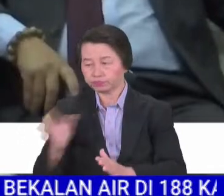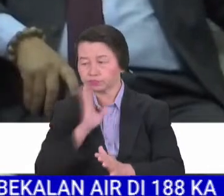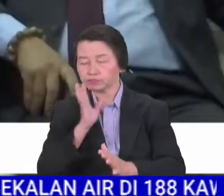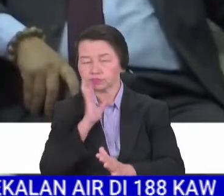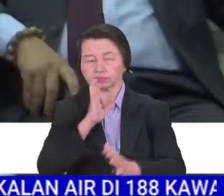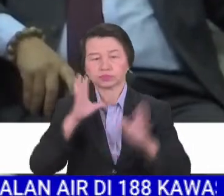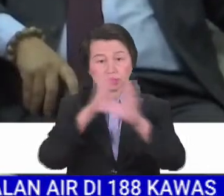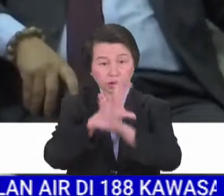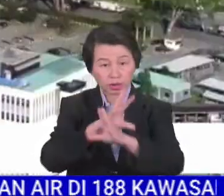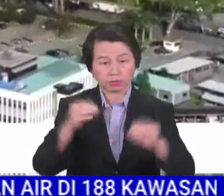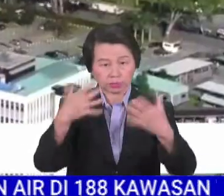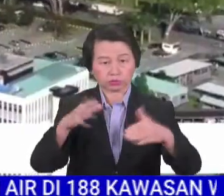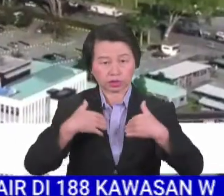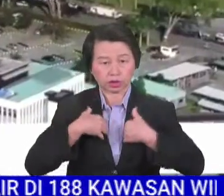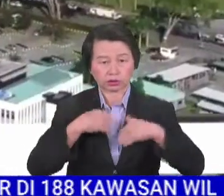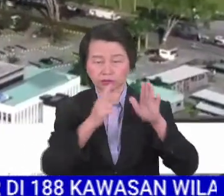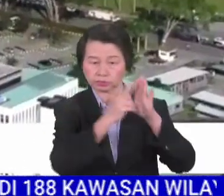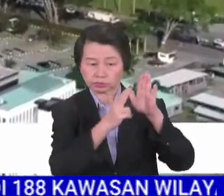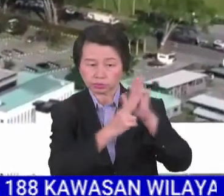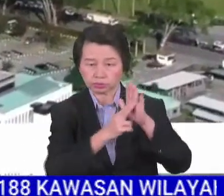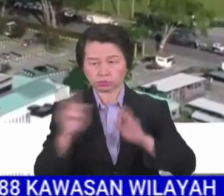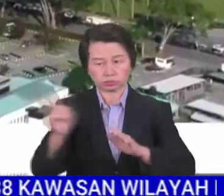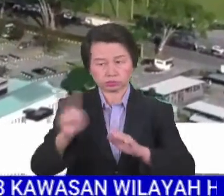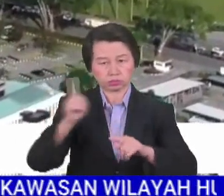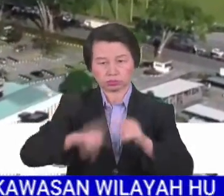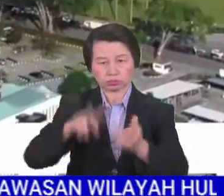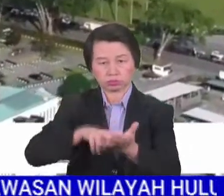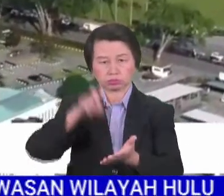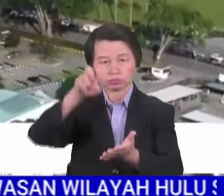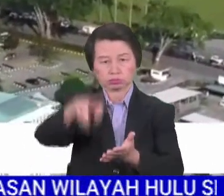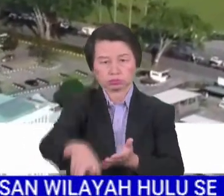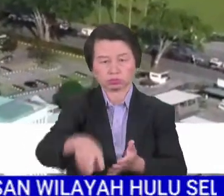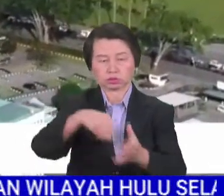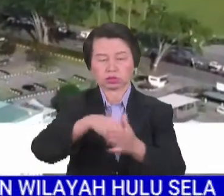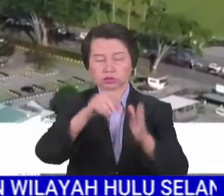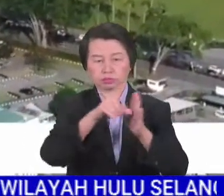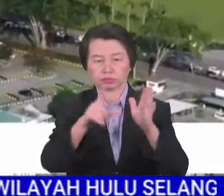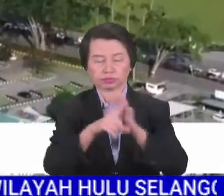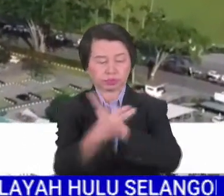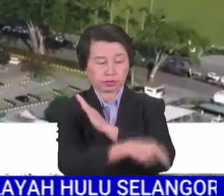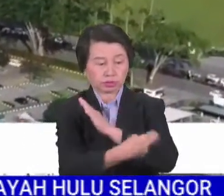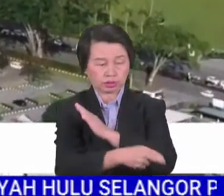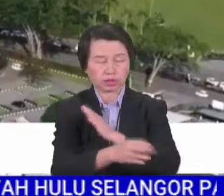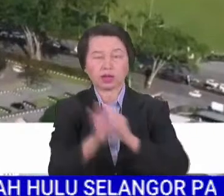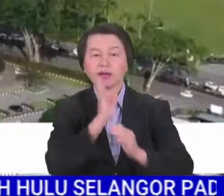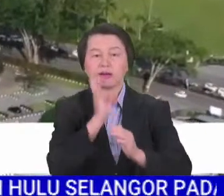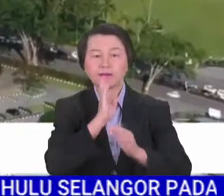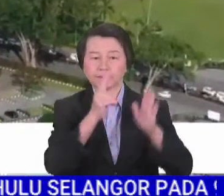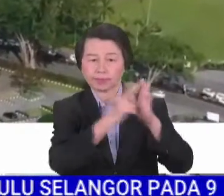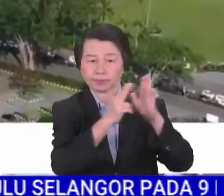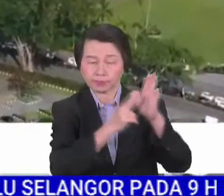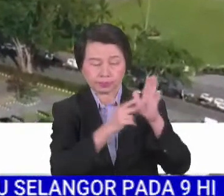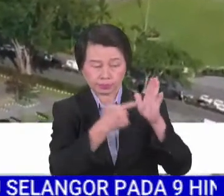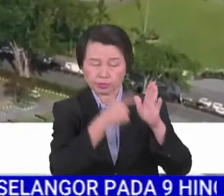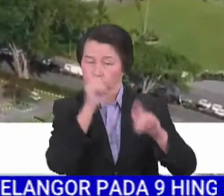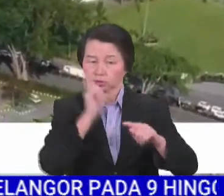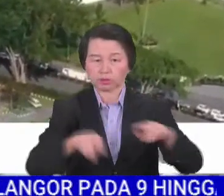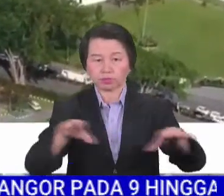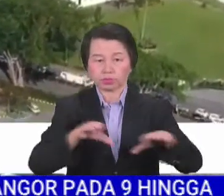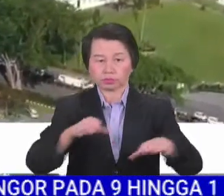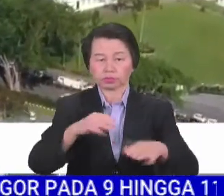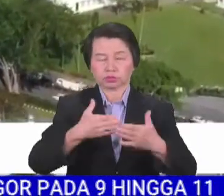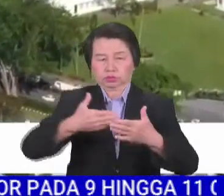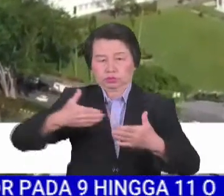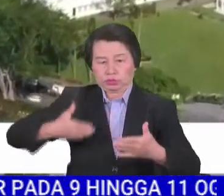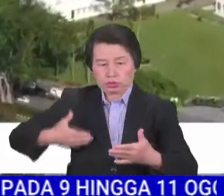Sarawak sememangnya sudah mempunyai peruntukan mengenai larangan melompat parti dalam perlembagaan negeri itu. Namun jelasnya peruntukan tersebut tidak dapat dilaksanakan